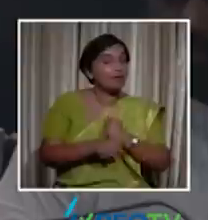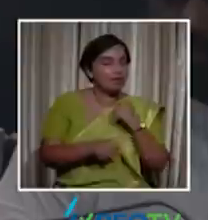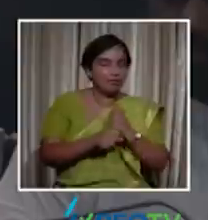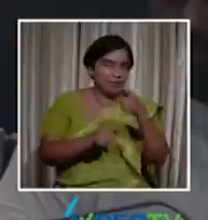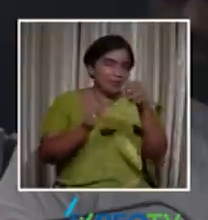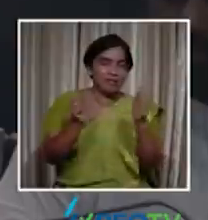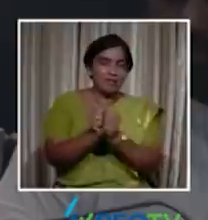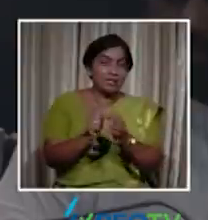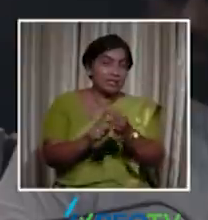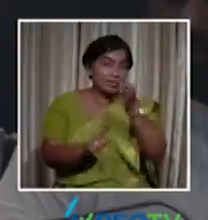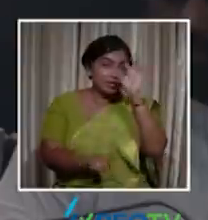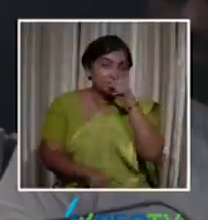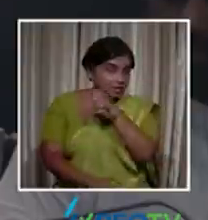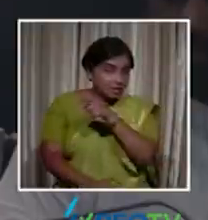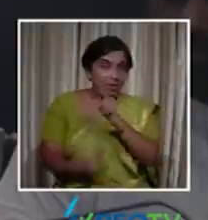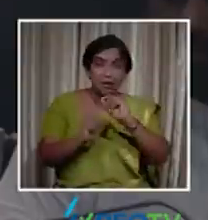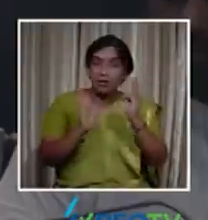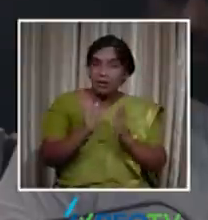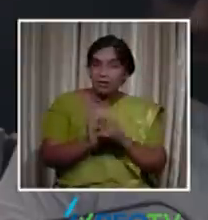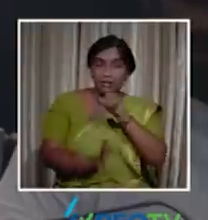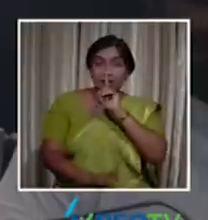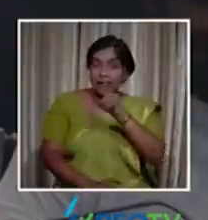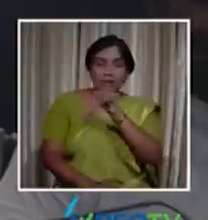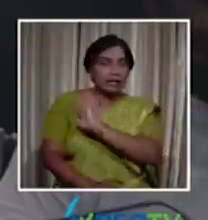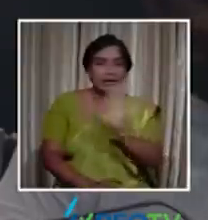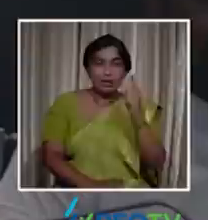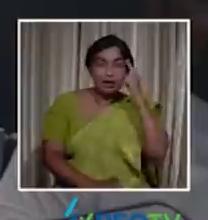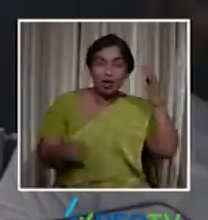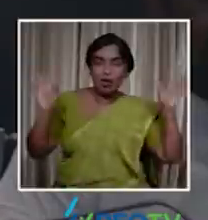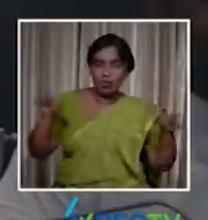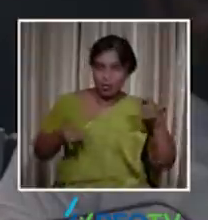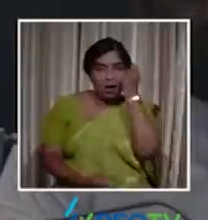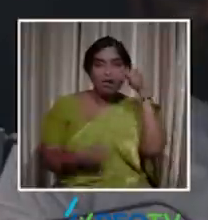කරන්නේ ජනාධිපතිතුමාවත් අගමැතිතුමාවත් නෙවෙයි කළුපාට කුරුල්ලෙක් කියලා.